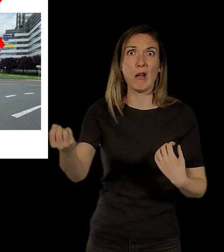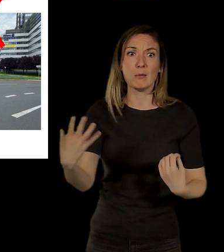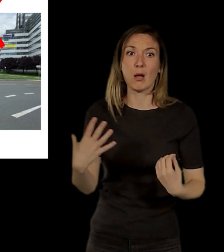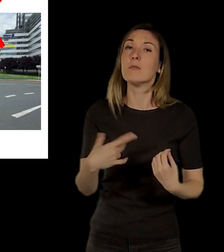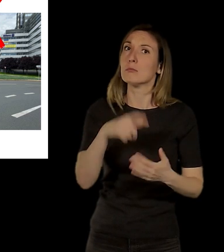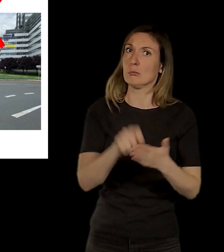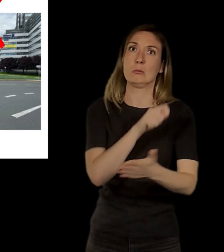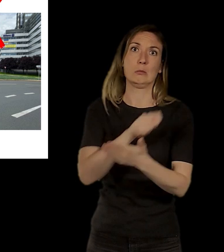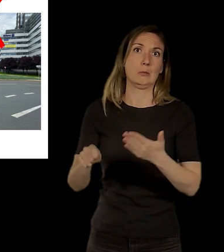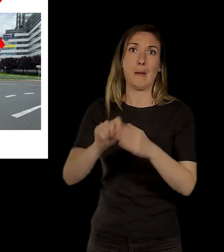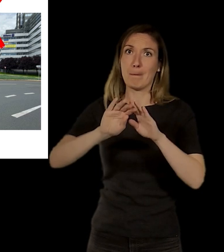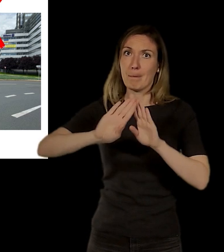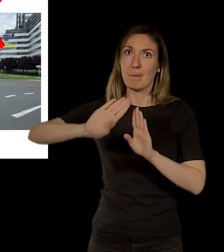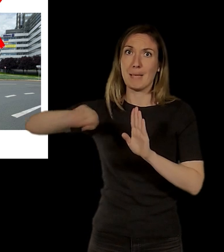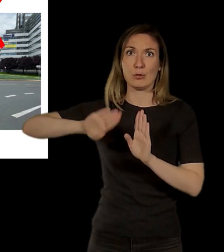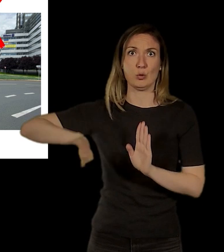které se dají